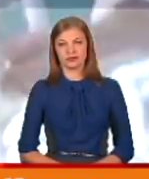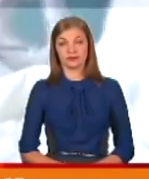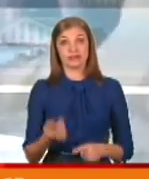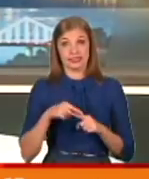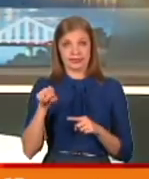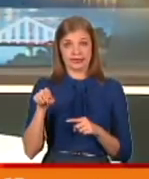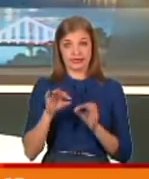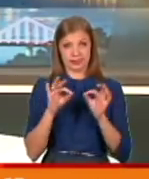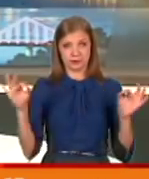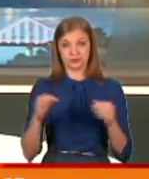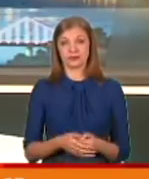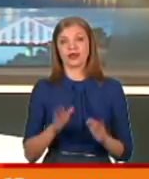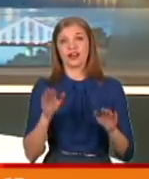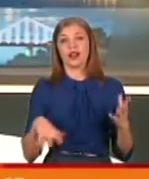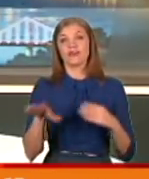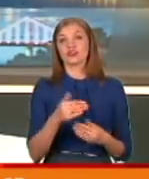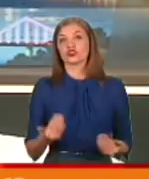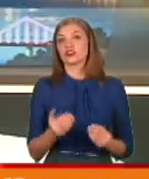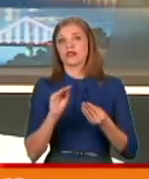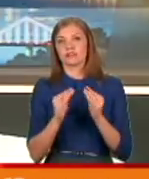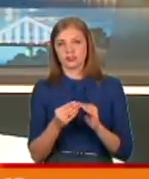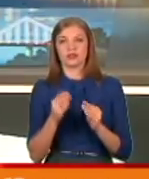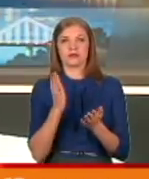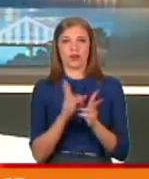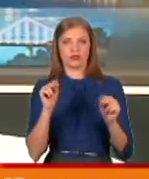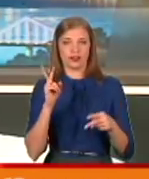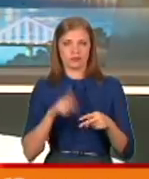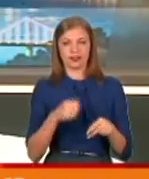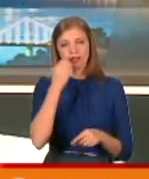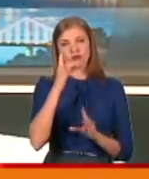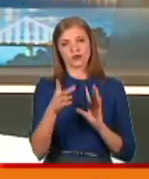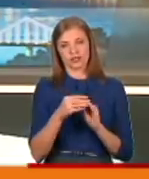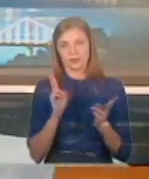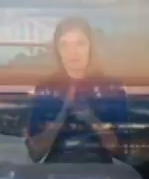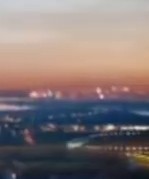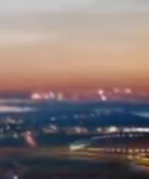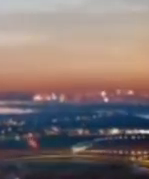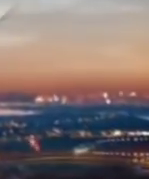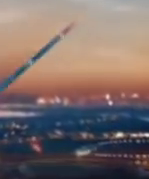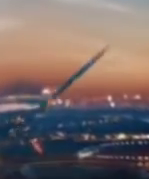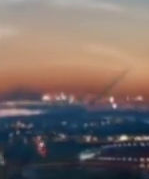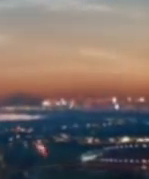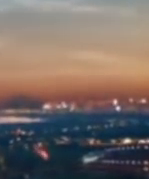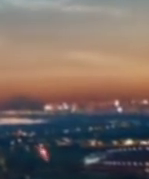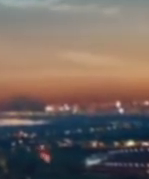Це він. Нехай всі життєві негаразди мають хеппі-енд. Дякуємо, що з нами. Побачимось.